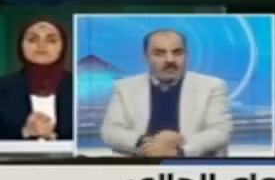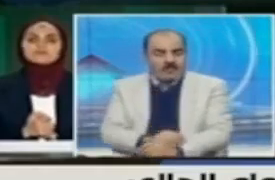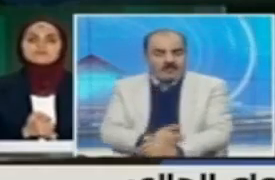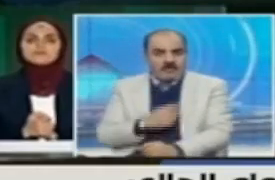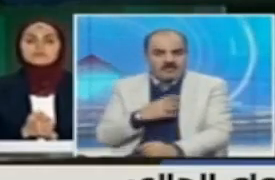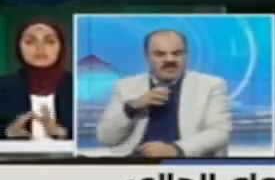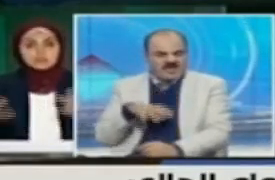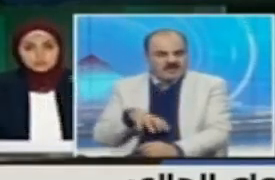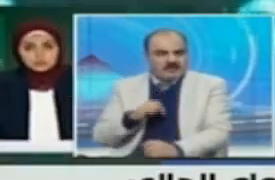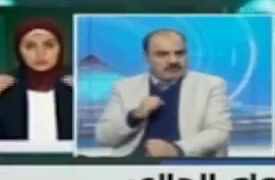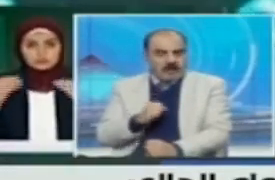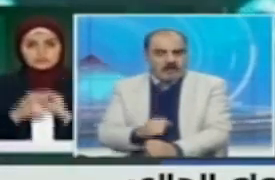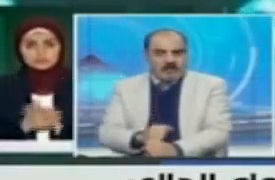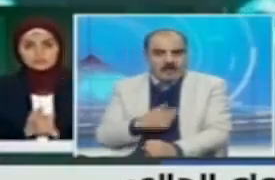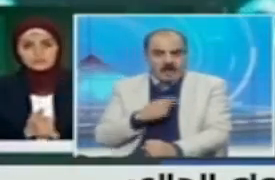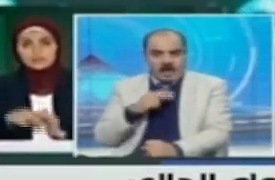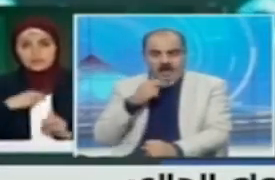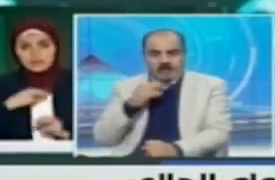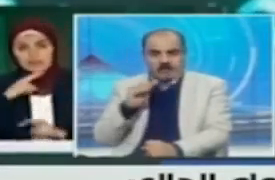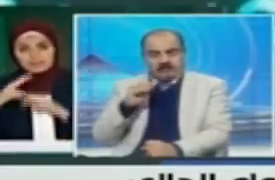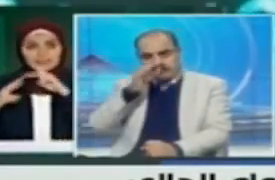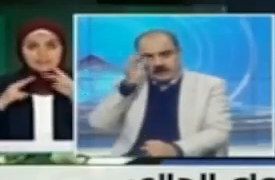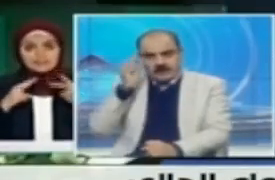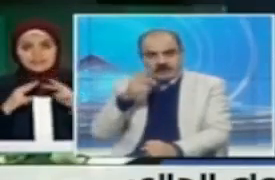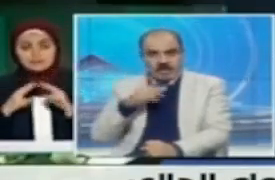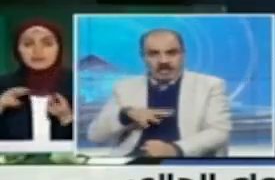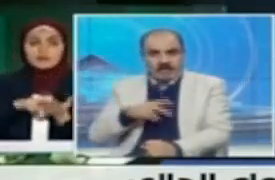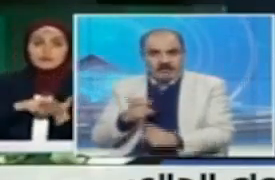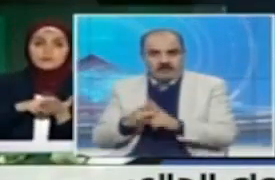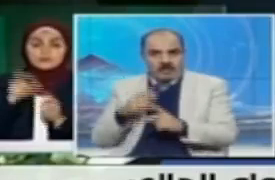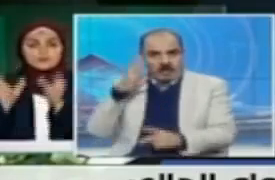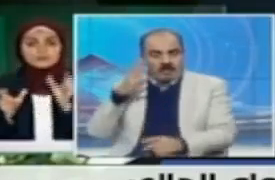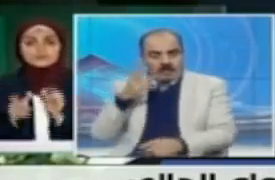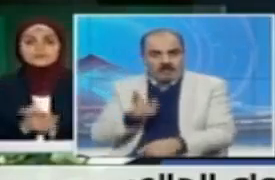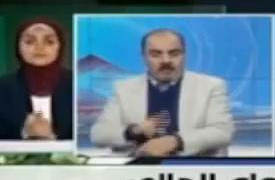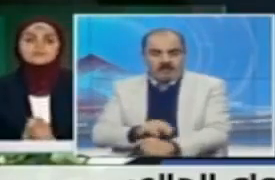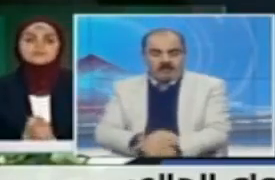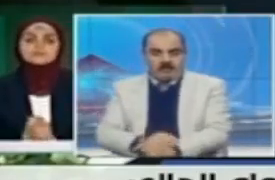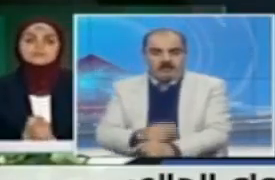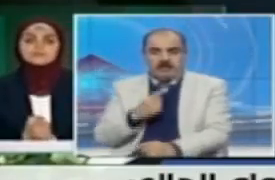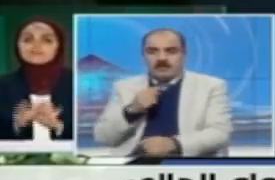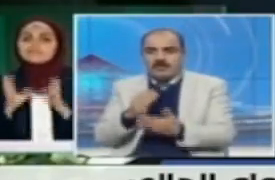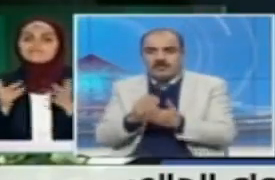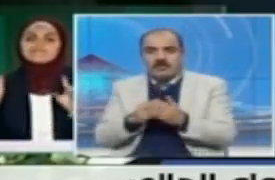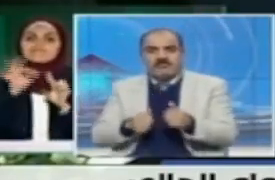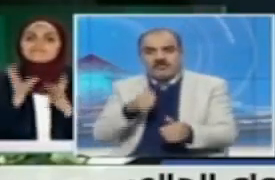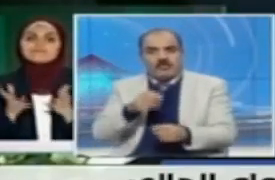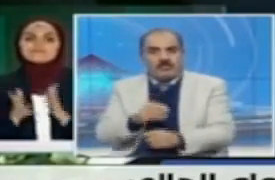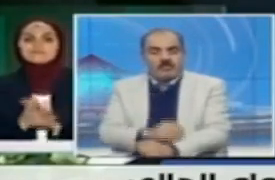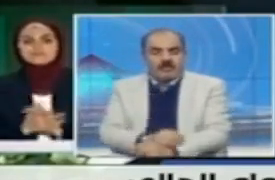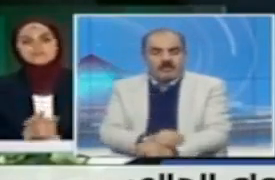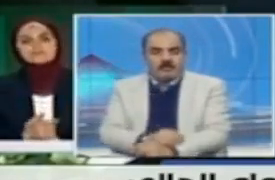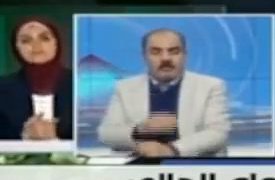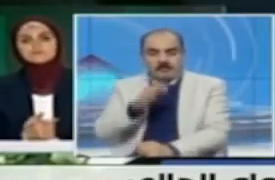على الناس، فلو احنا اتكلمنا كلام خوفنا ناس أكتر، طب النتيجة ايه؟ لو أنا